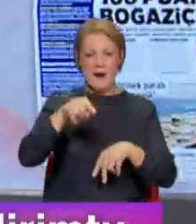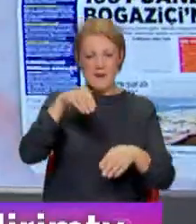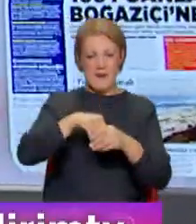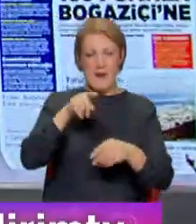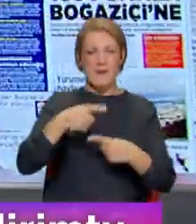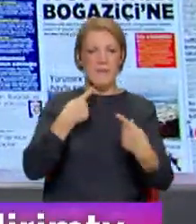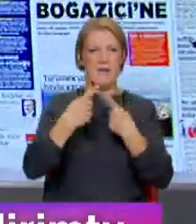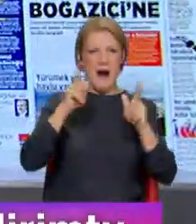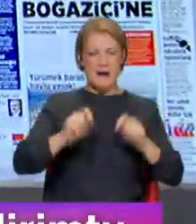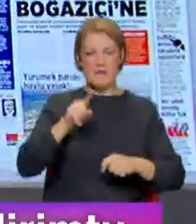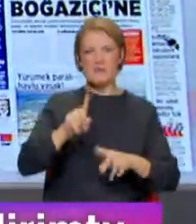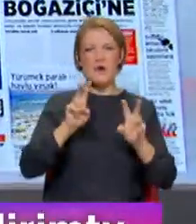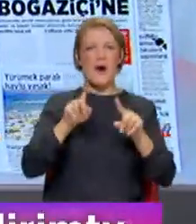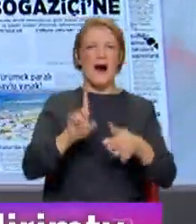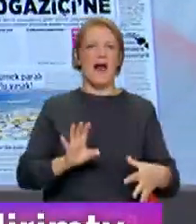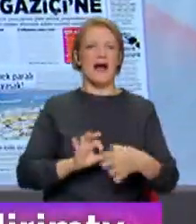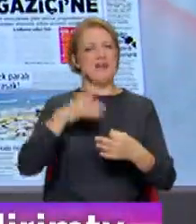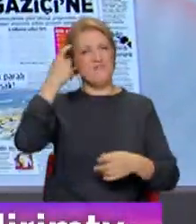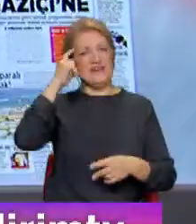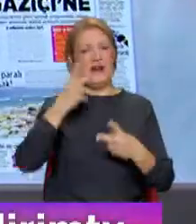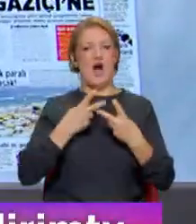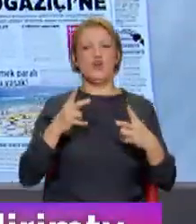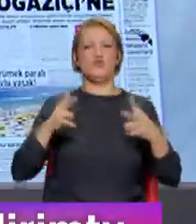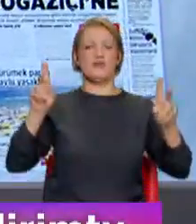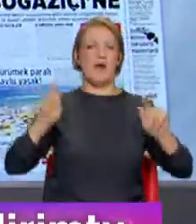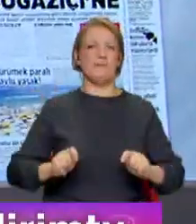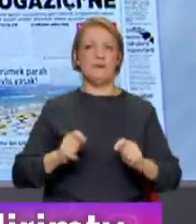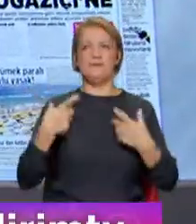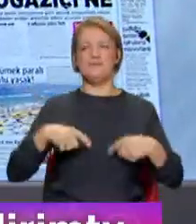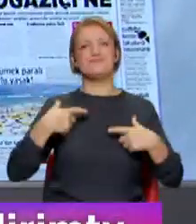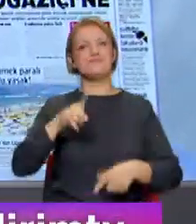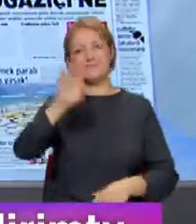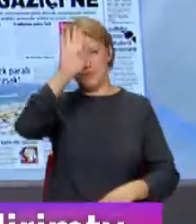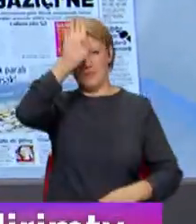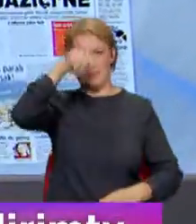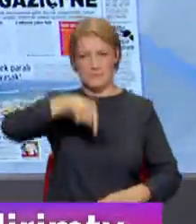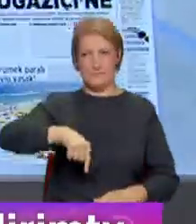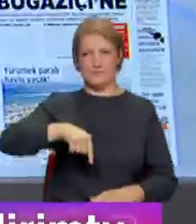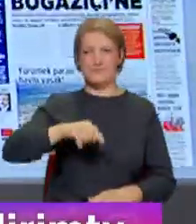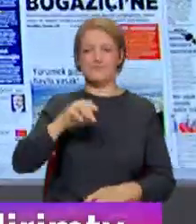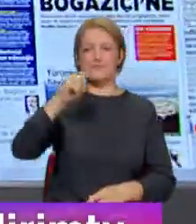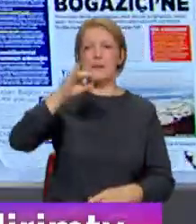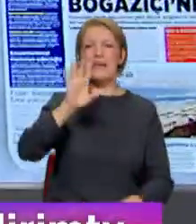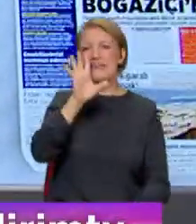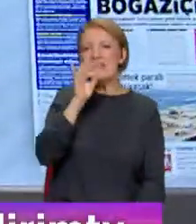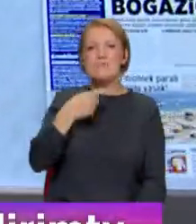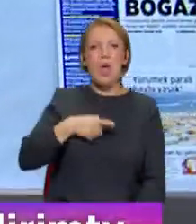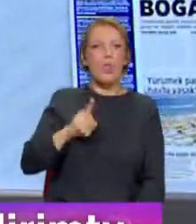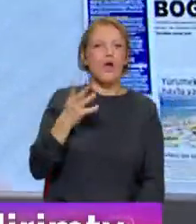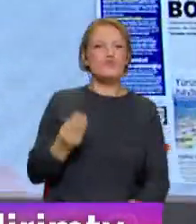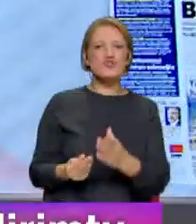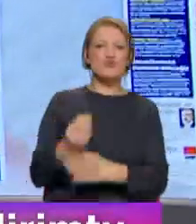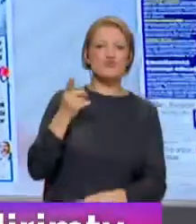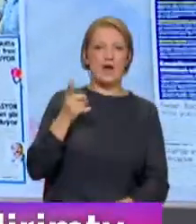sözlerini dile getirdi ve bu konuya dair de görüşlerini açıklamış oldu Özellikle de İstanbul'da AK Parti'nin kimin aday